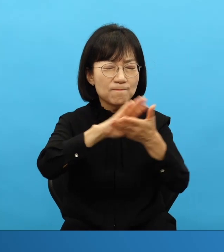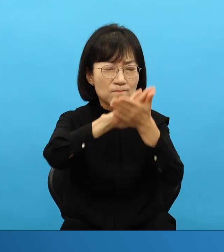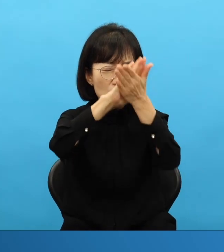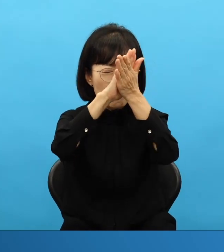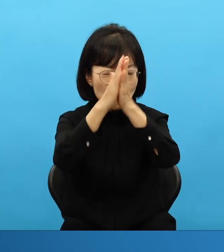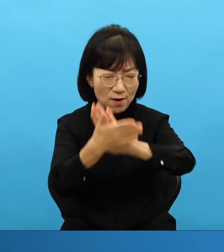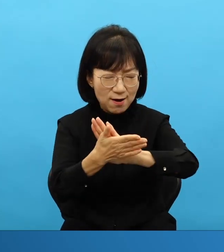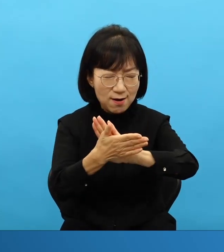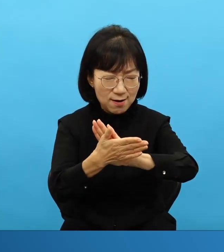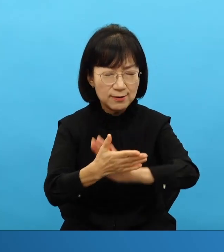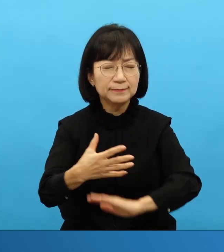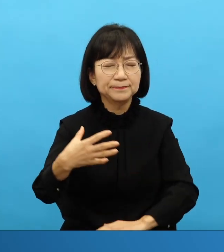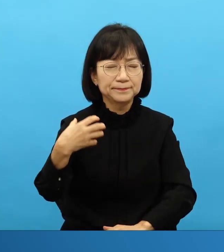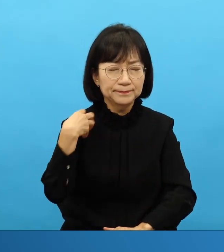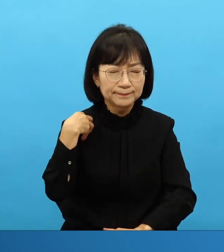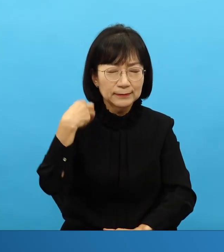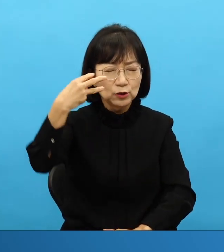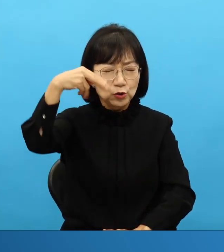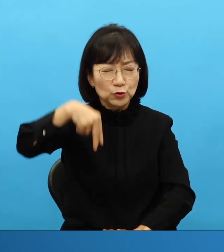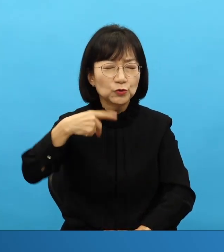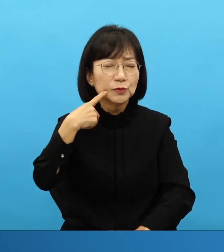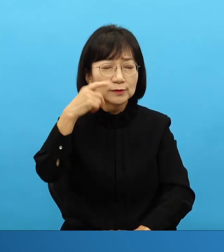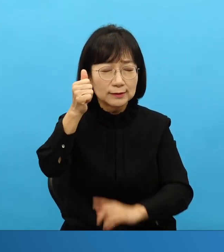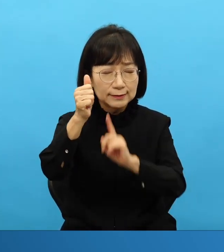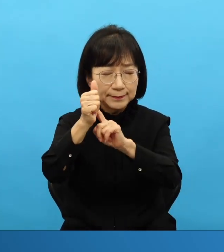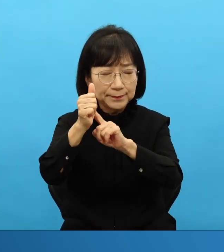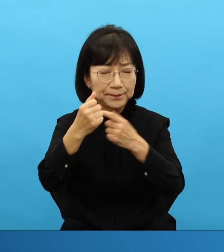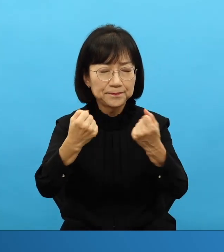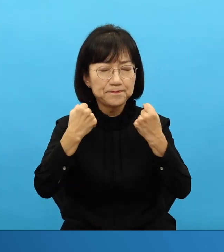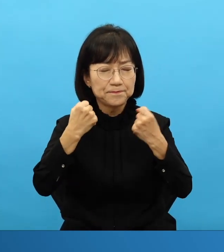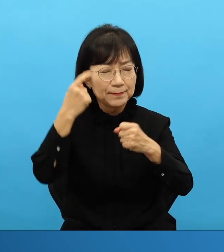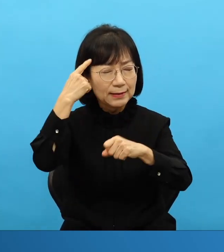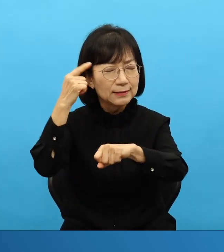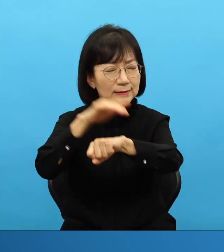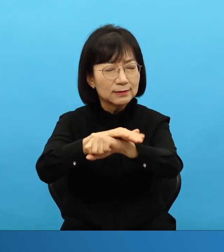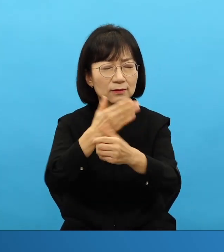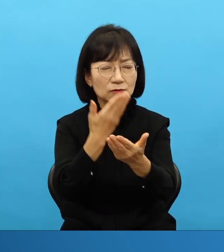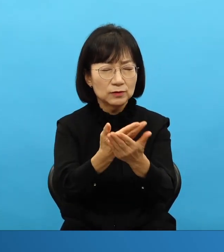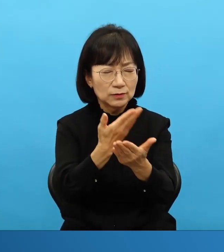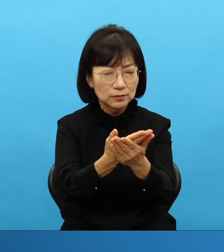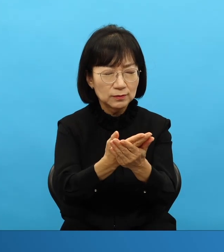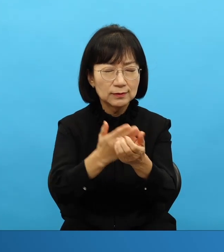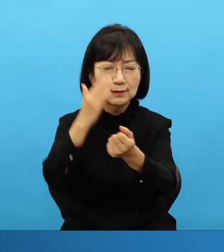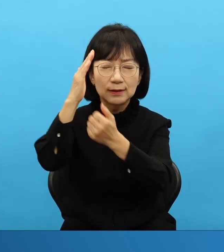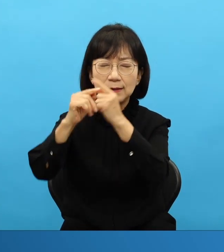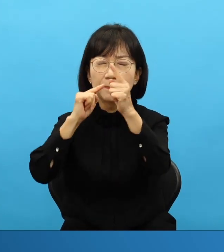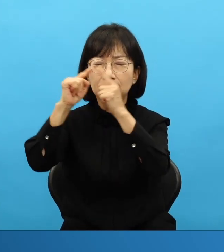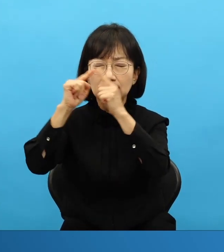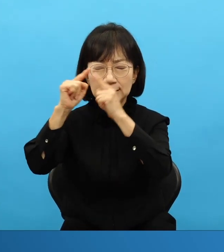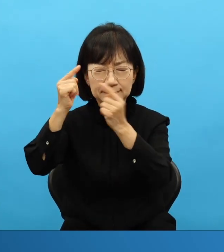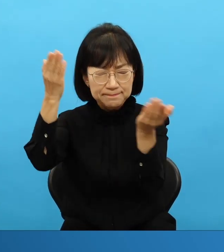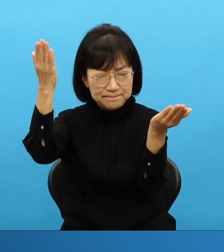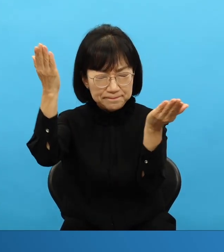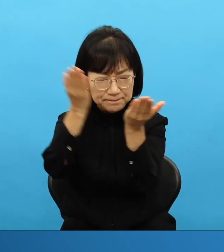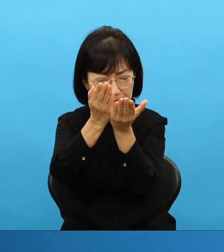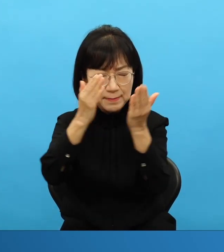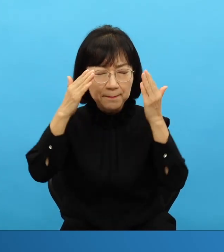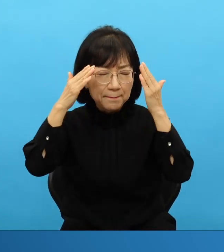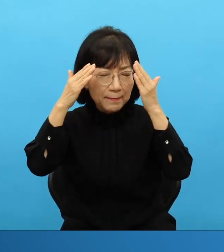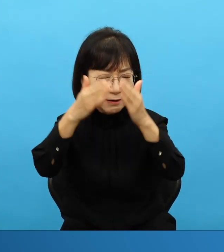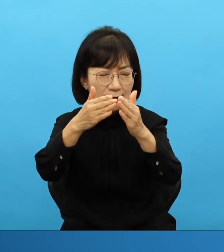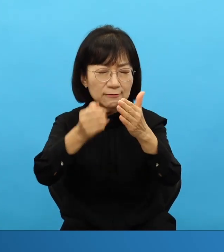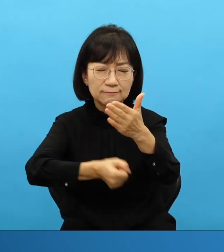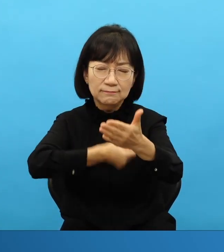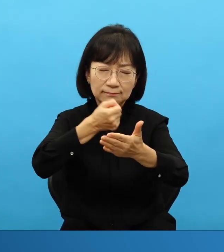목사님에게 건강과 지혜 주시고 하나님의 말씀대로 방향과의 선택을 하게 하시고 행하는 모든